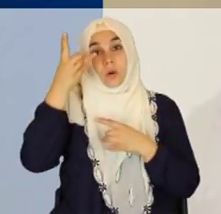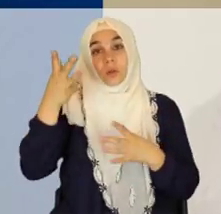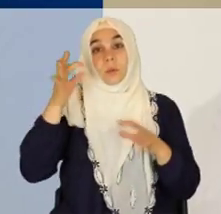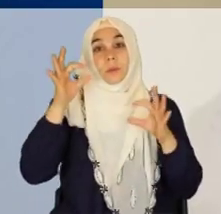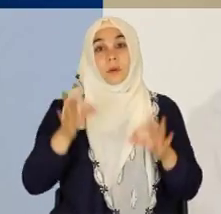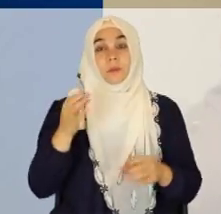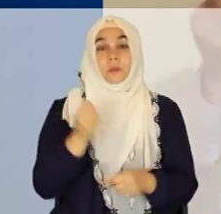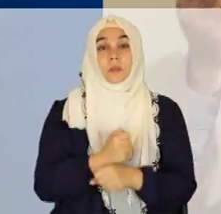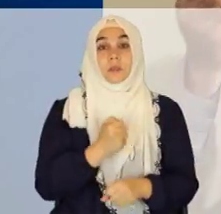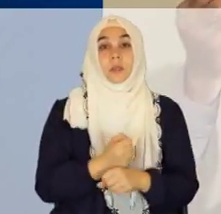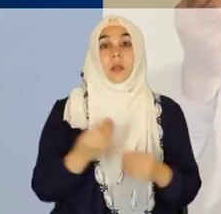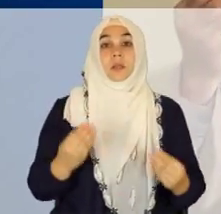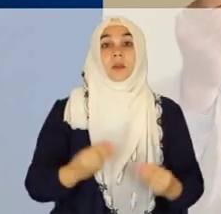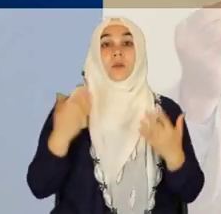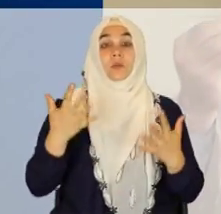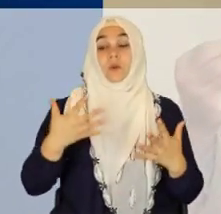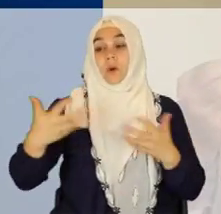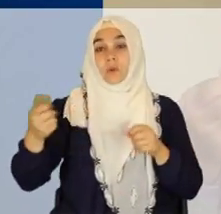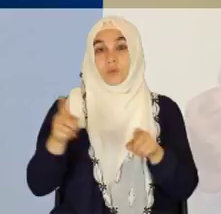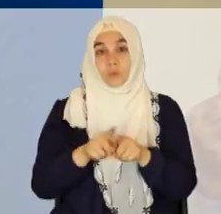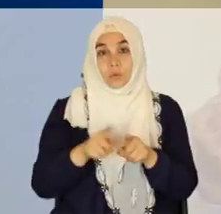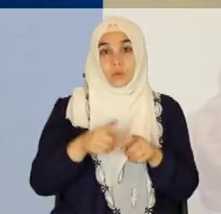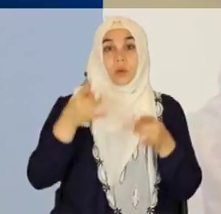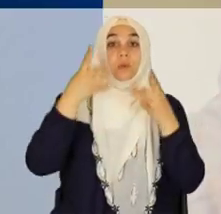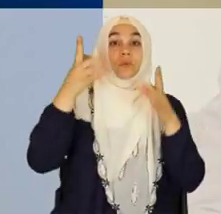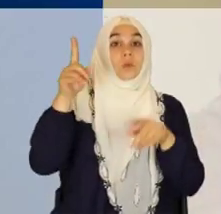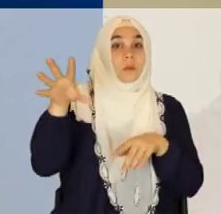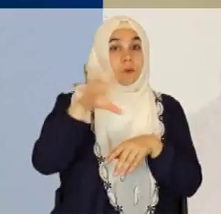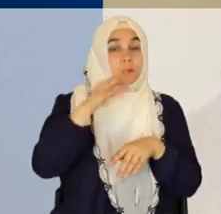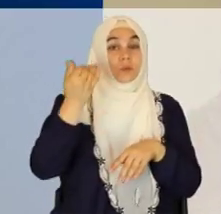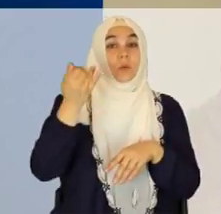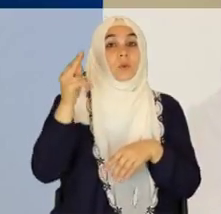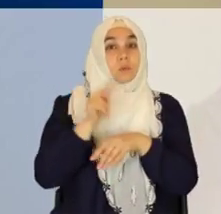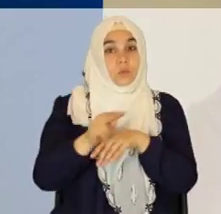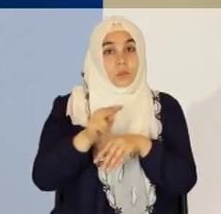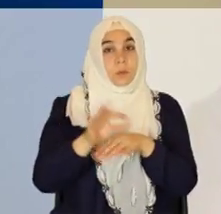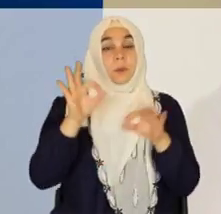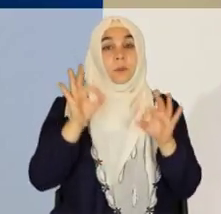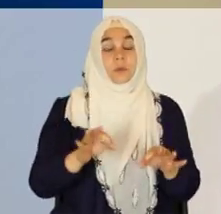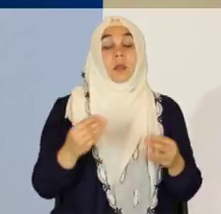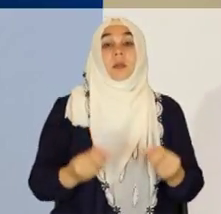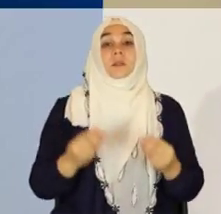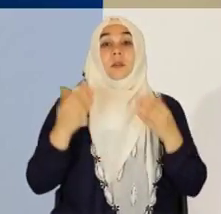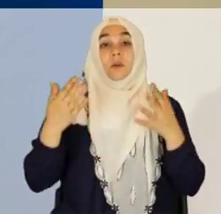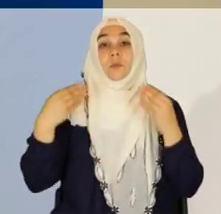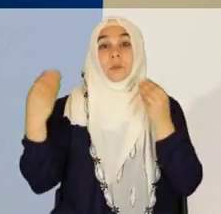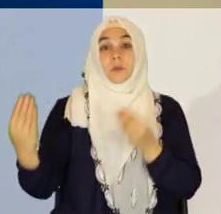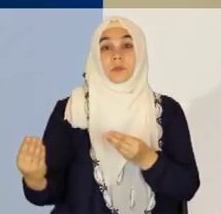joriy qiladi, zakotning oluvchining odoblarini joriy qiladi. Zakot beruvchi